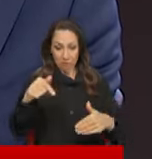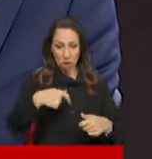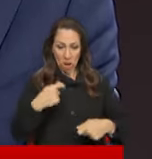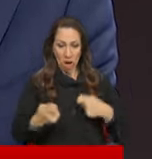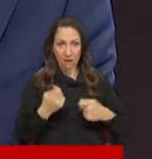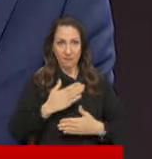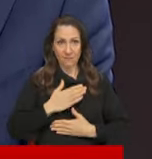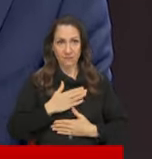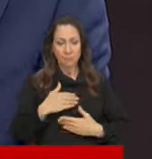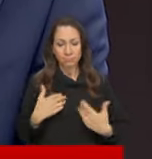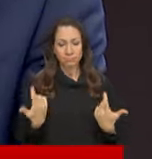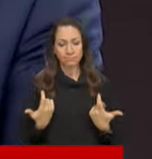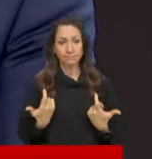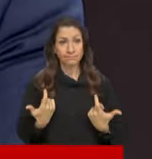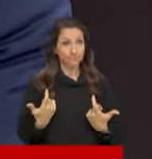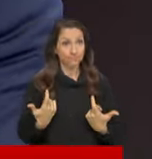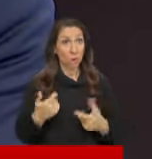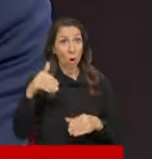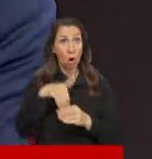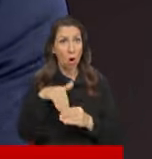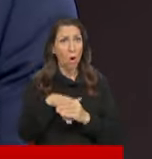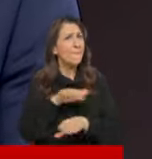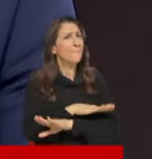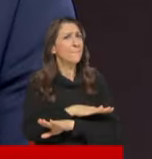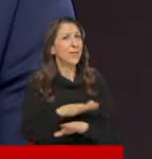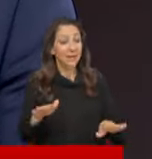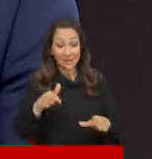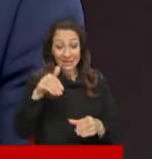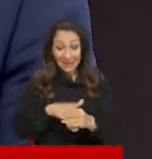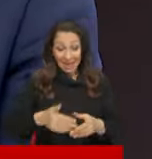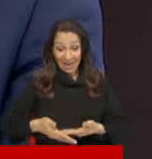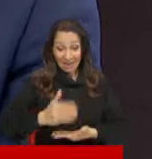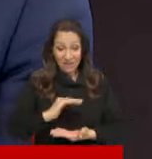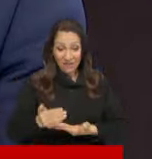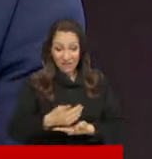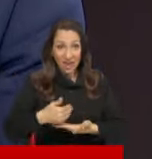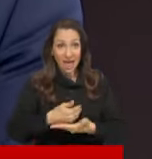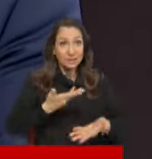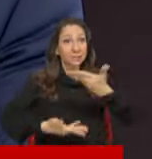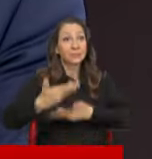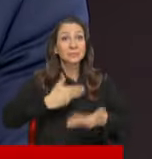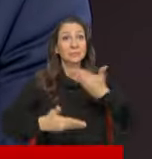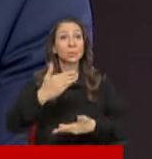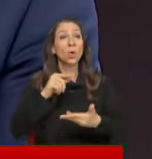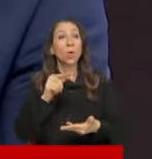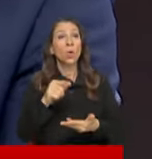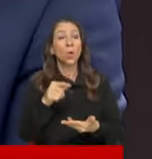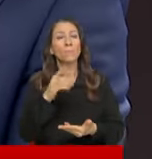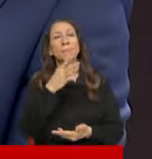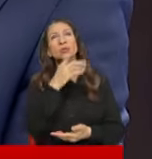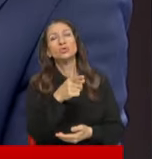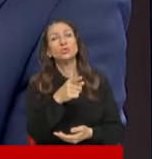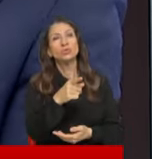görevlilerimiz görevlerinin başında Oylar kullanıldı sandıklar açıldı veriler nasıl akacak yani o verilerin Hani